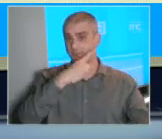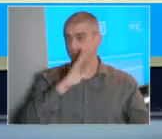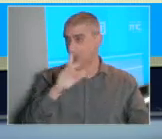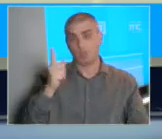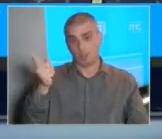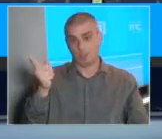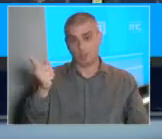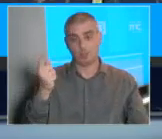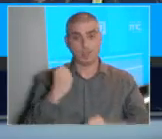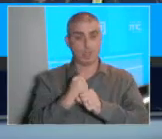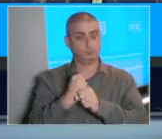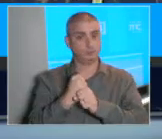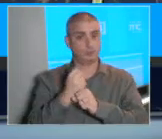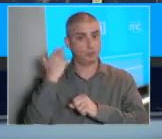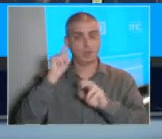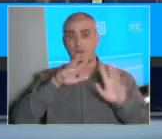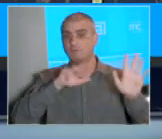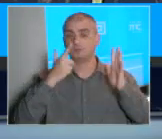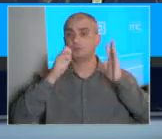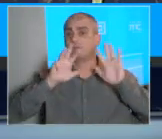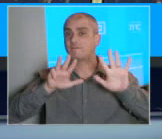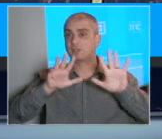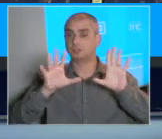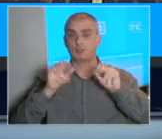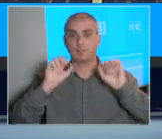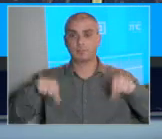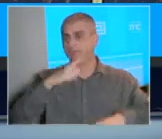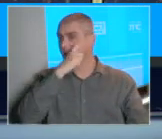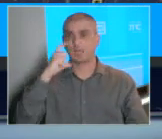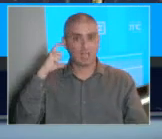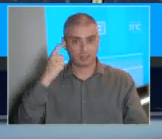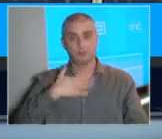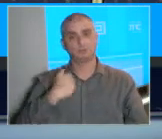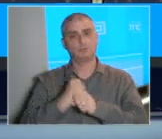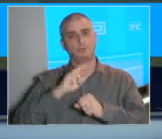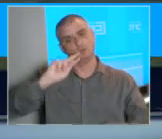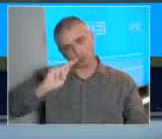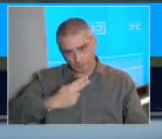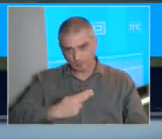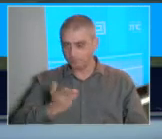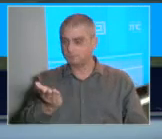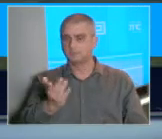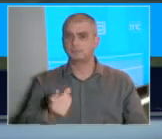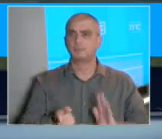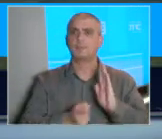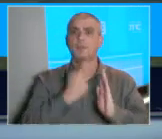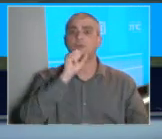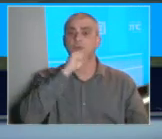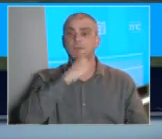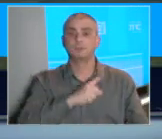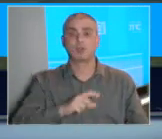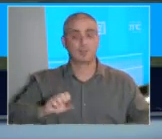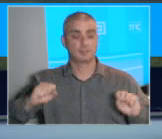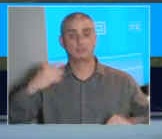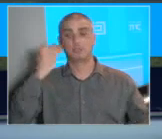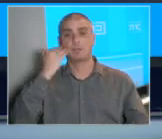ככה הם עשו ב-1979 עם הנשיא קארטר. רוצים לעשות את זה שוב. והנה, פעם ראשונה בהיסטוריה,